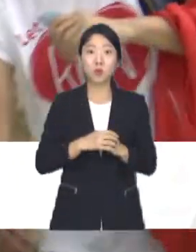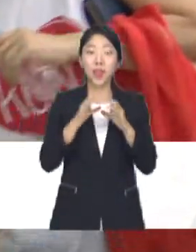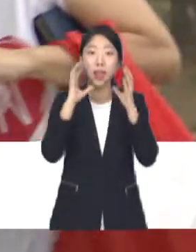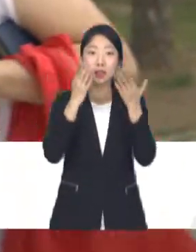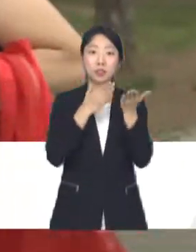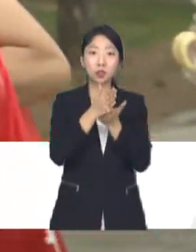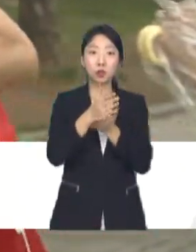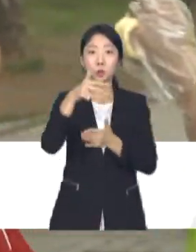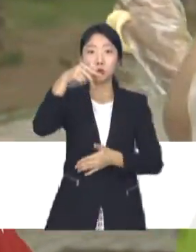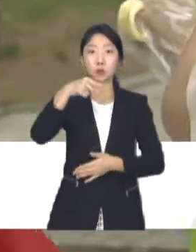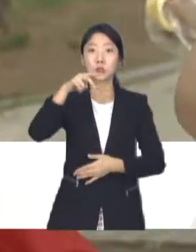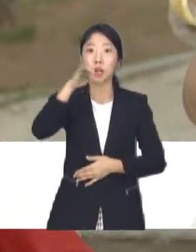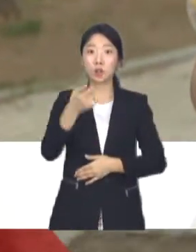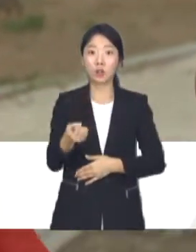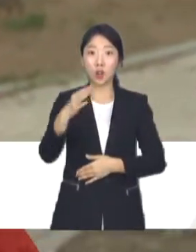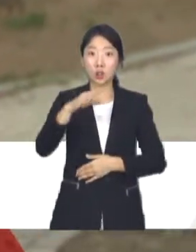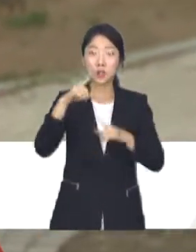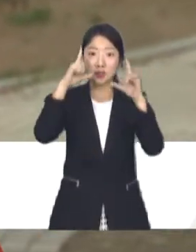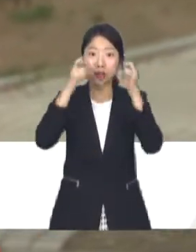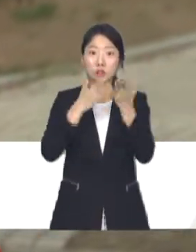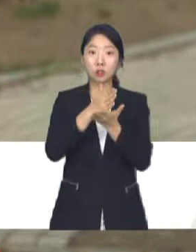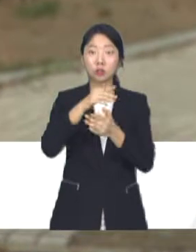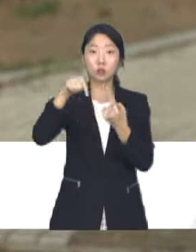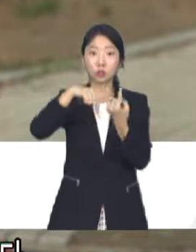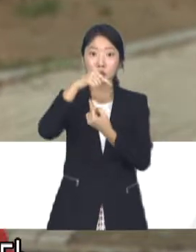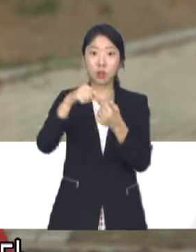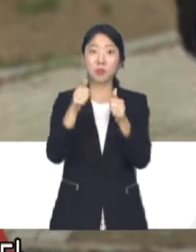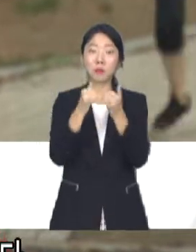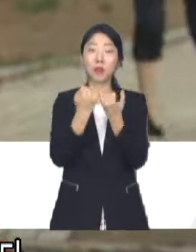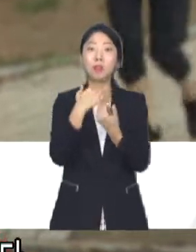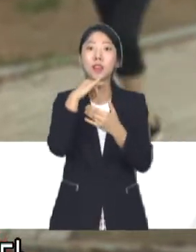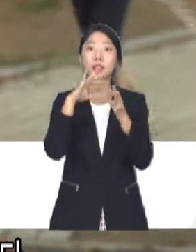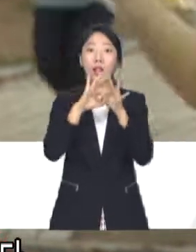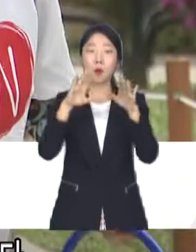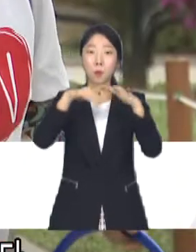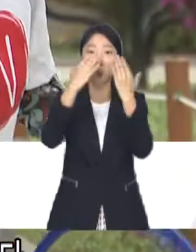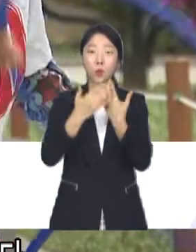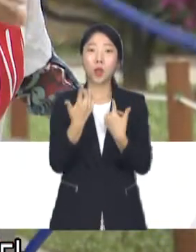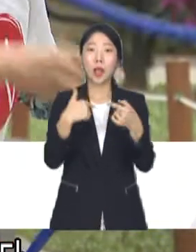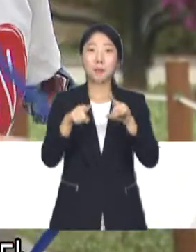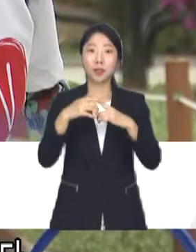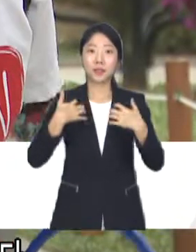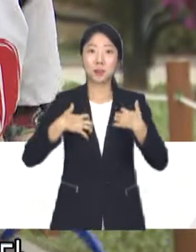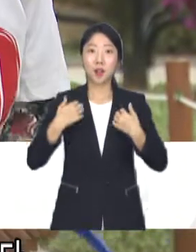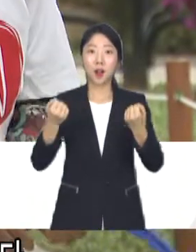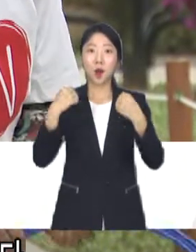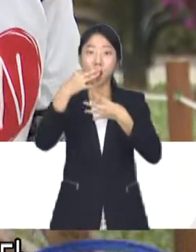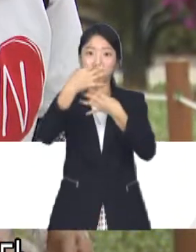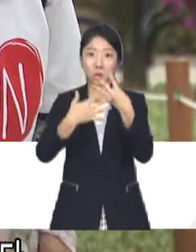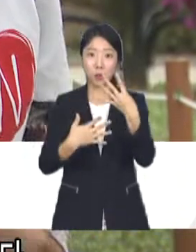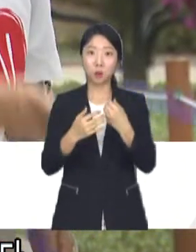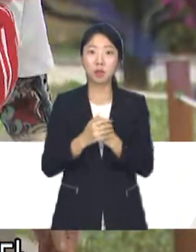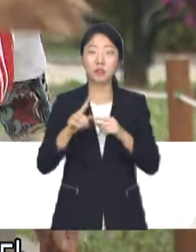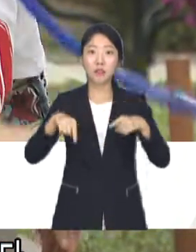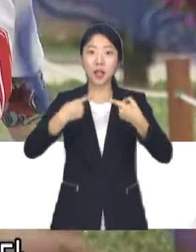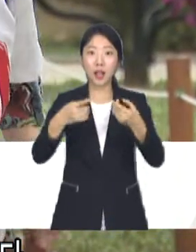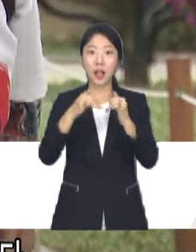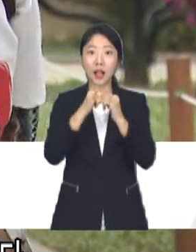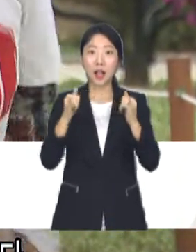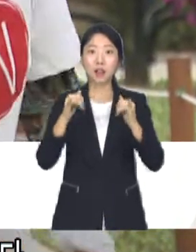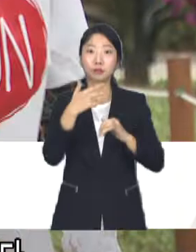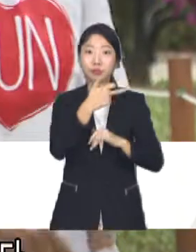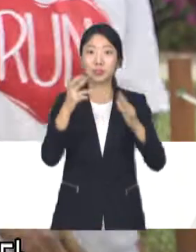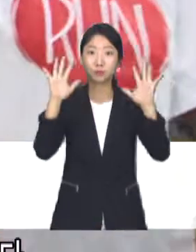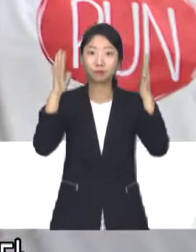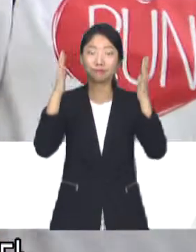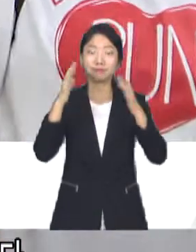현장에는 키즈존과 주사위 던지기 게임, 포토존 등이 운영돼 남녀노소 모두 함께 즐길 수 있는 건강 프로그램으로서